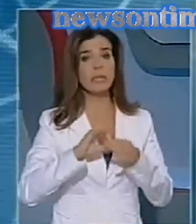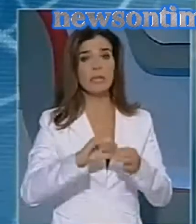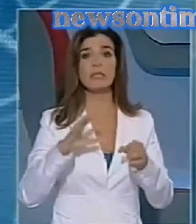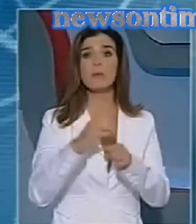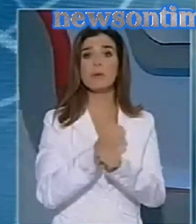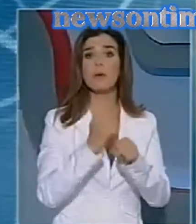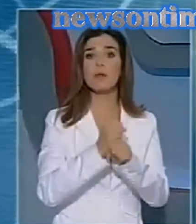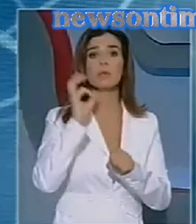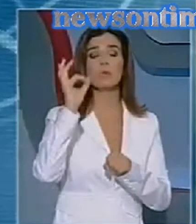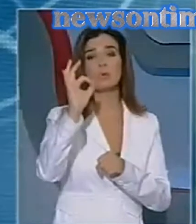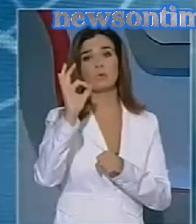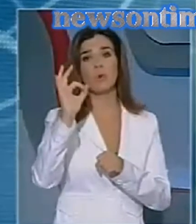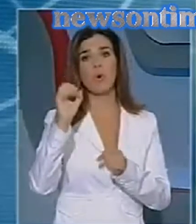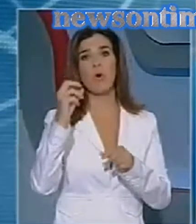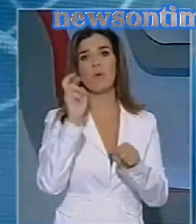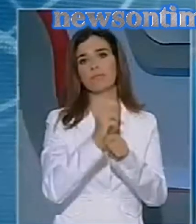πετύχει πρωτογενές πλεόνασμα.